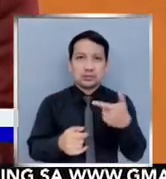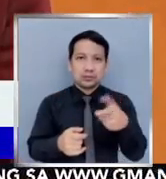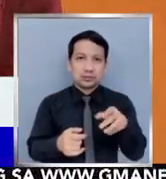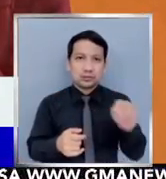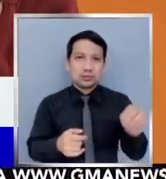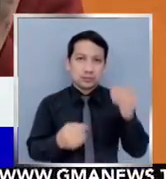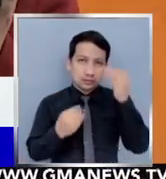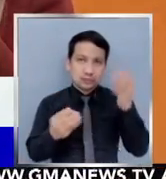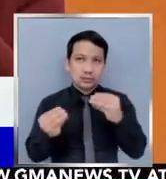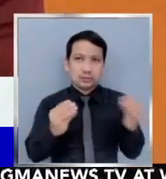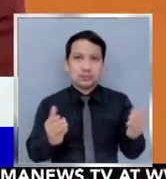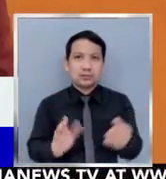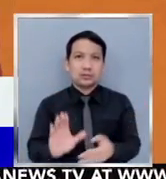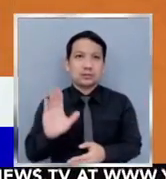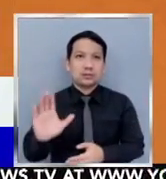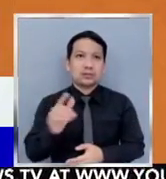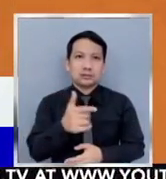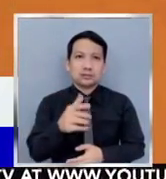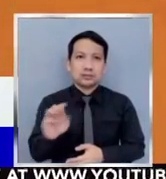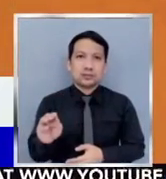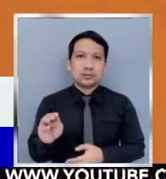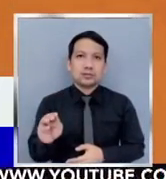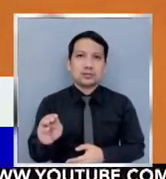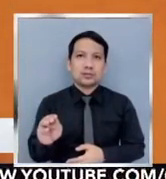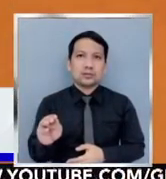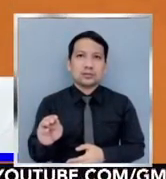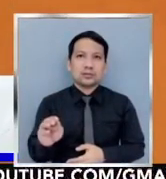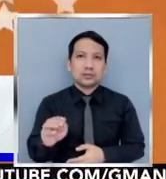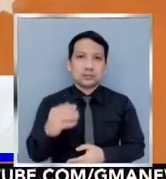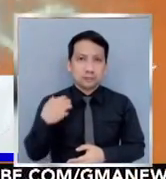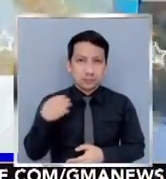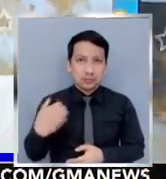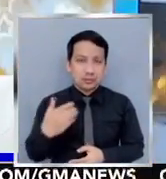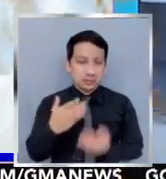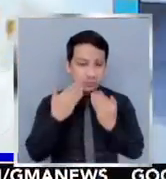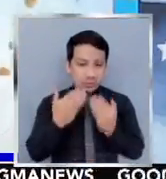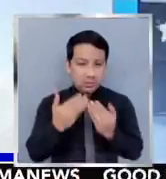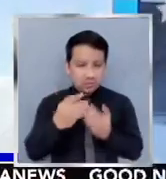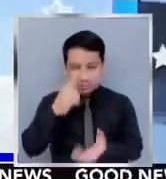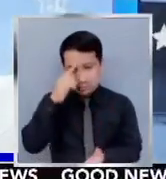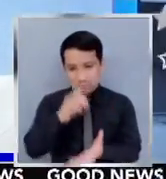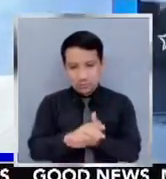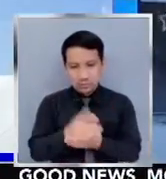to GMA, to our GMA bosses, thank you so much for believing and trusting.